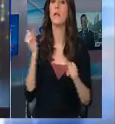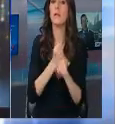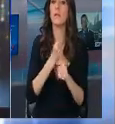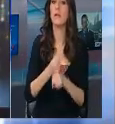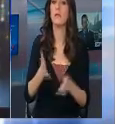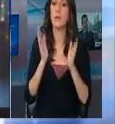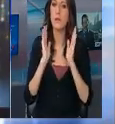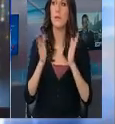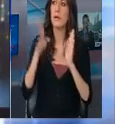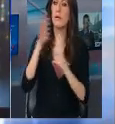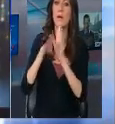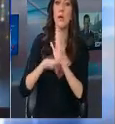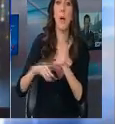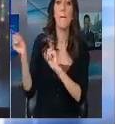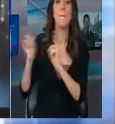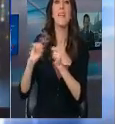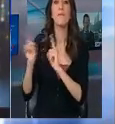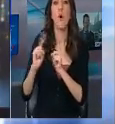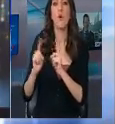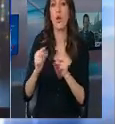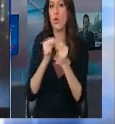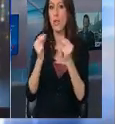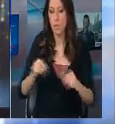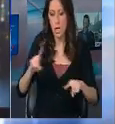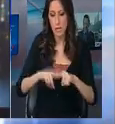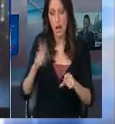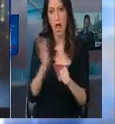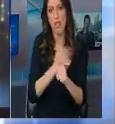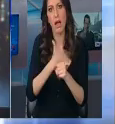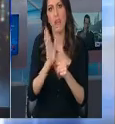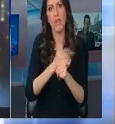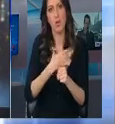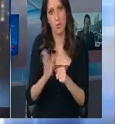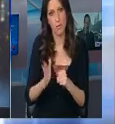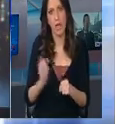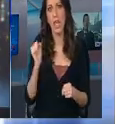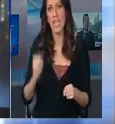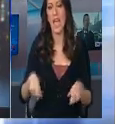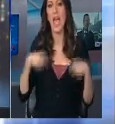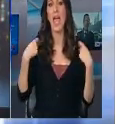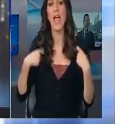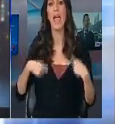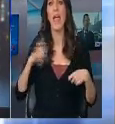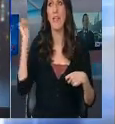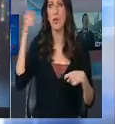ολοκληρωτική καταστροφή της χώρας και την εκποίηση του ελληνικού πλούτου, ανακοίνωσε η Χρυσή Αυγή.